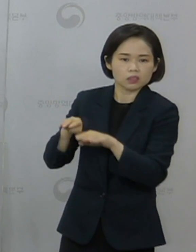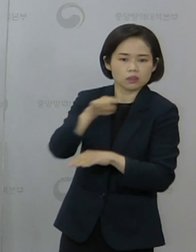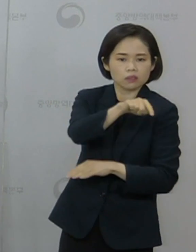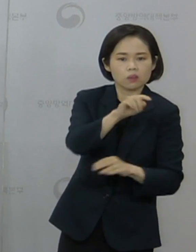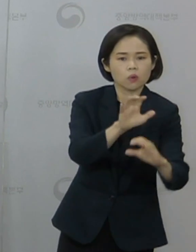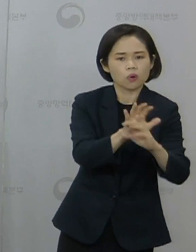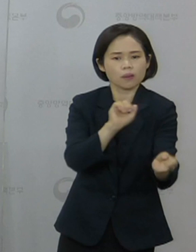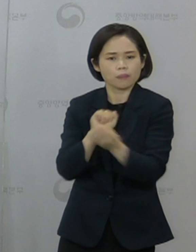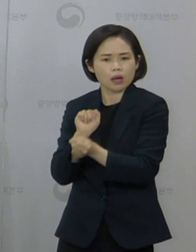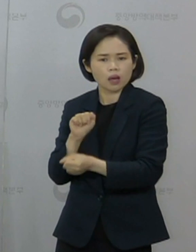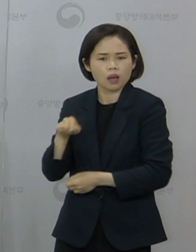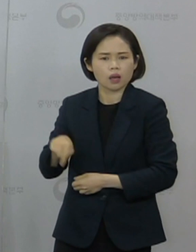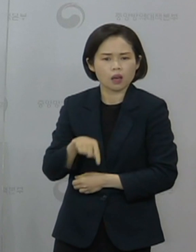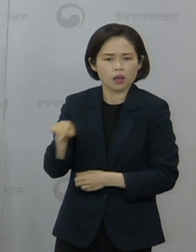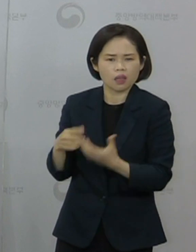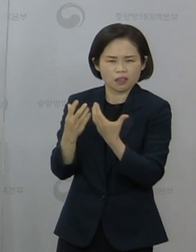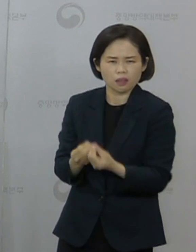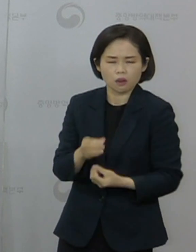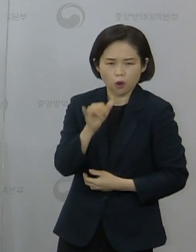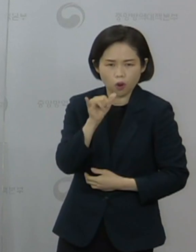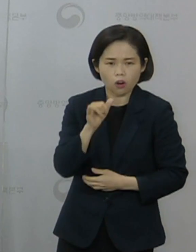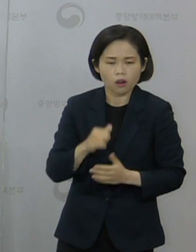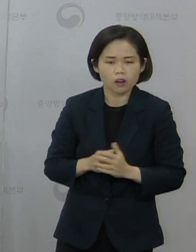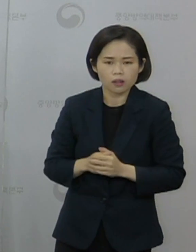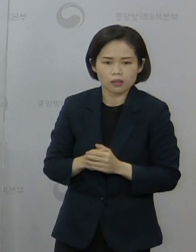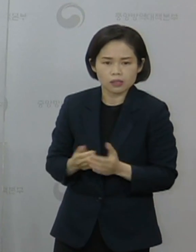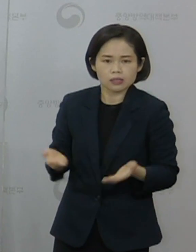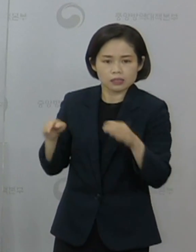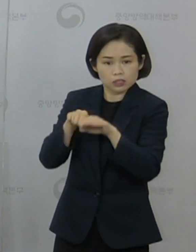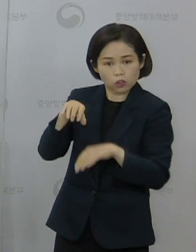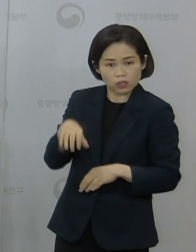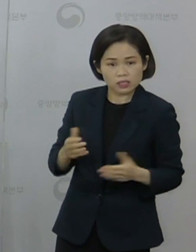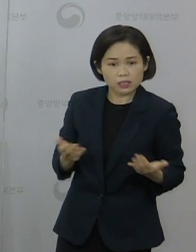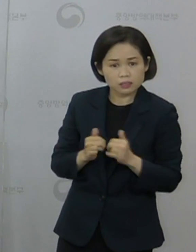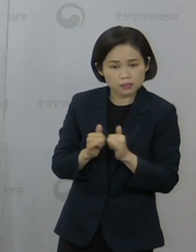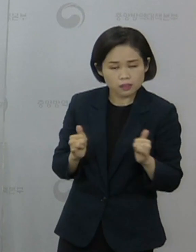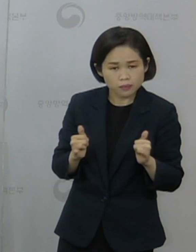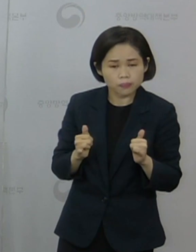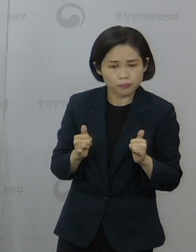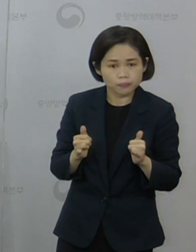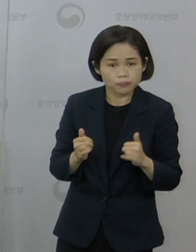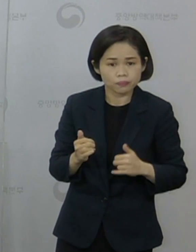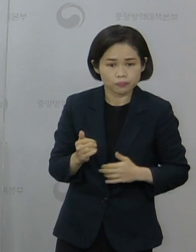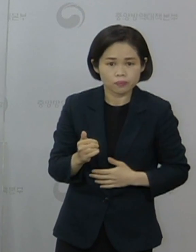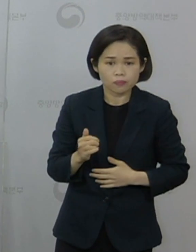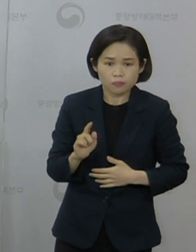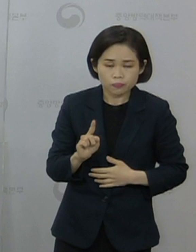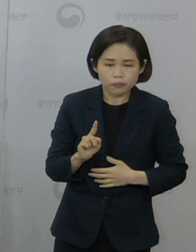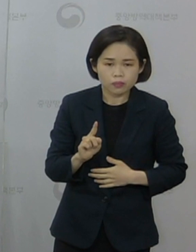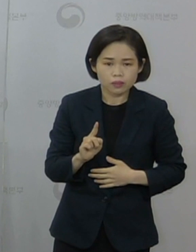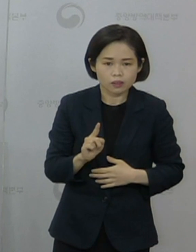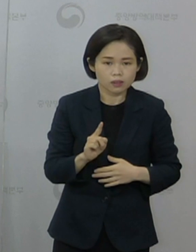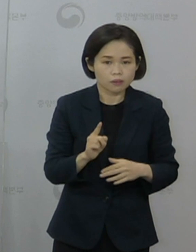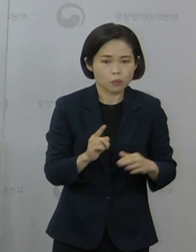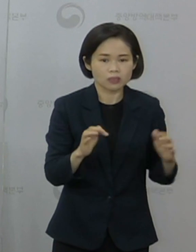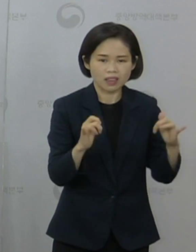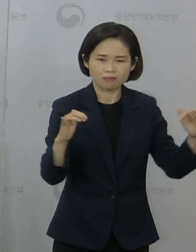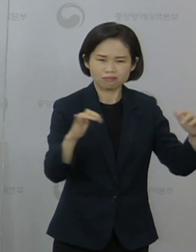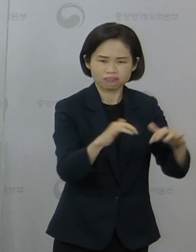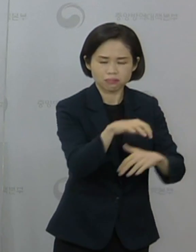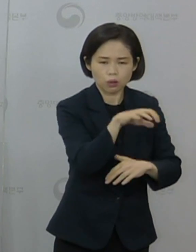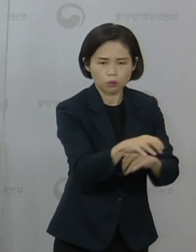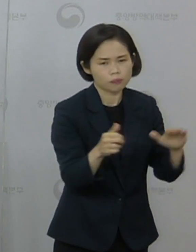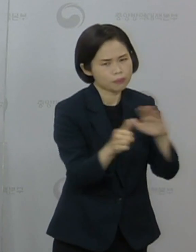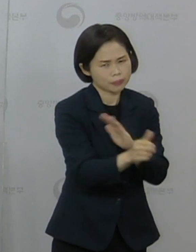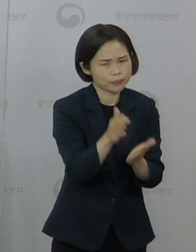4대 들이 보고가 되고 있습니다 이러한 시설의 종사자들 께서는 감염 위험이 높은 다중 이용 시설의 방문을